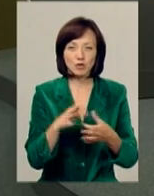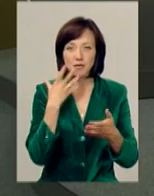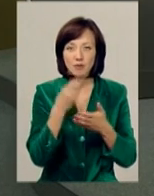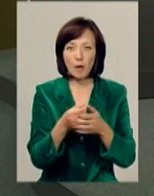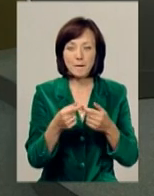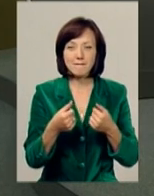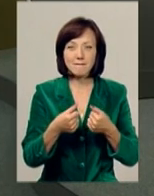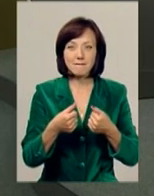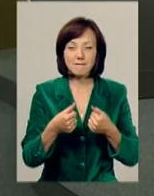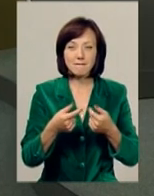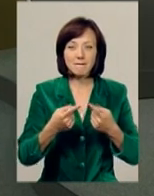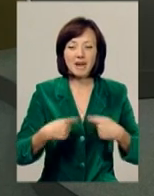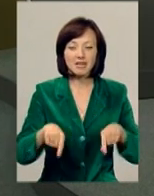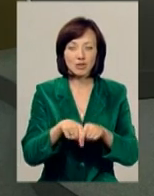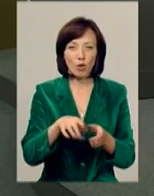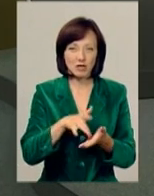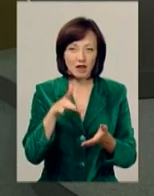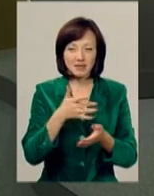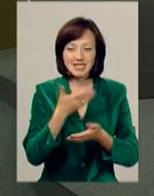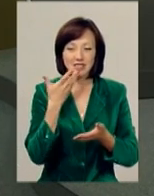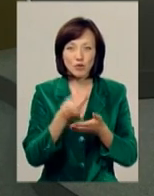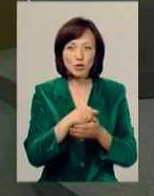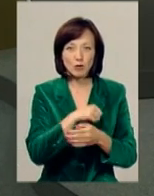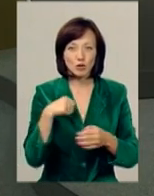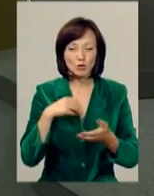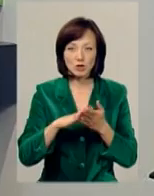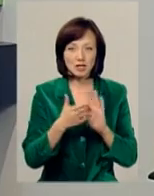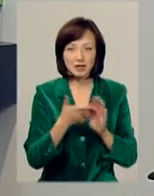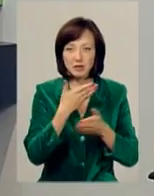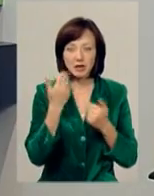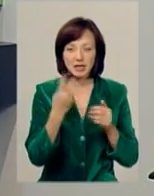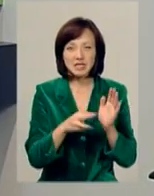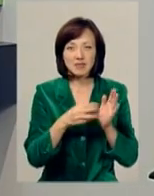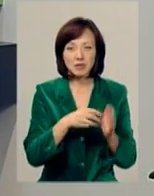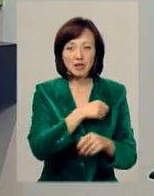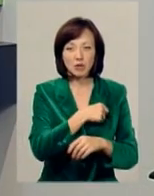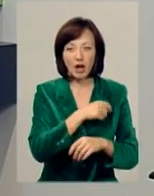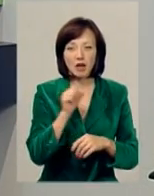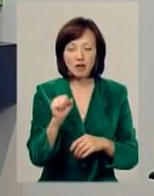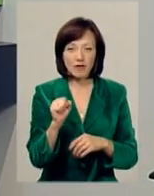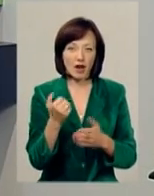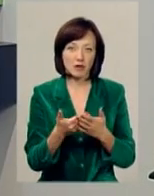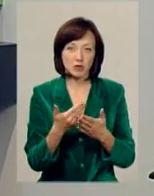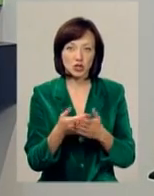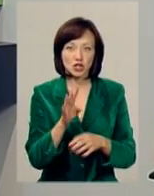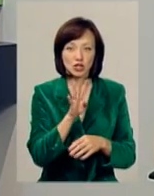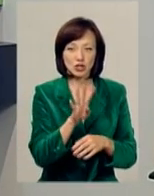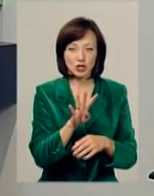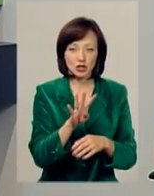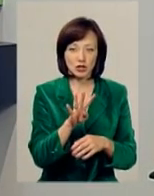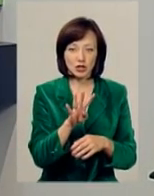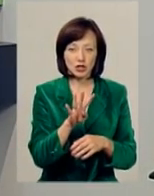мати самостійну позицію по суті ми в міській раді наприклад будемо мати не 38 депутатів а чотири-шість